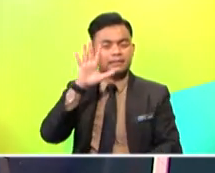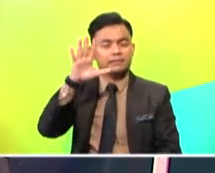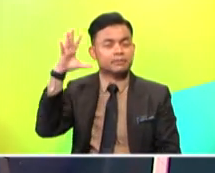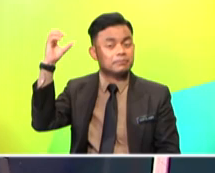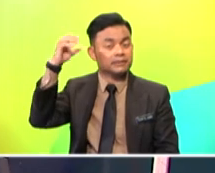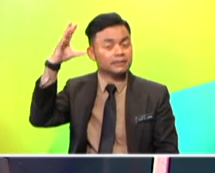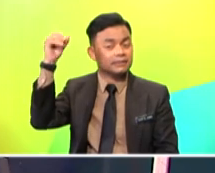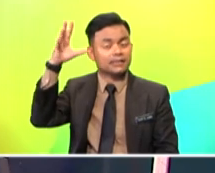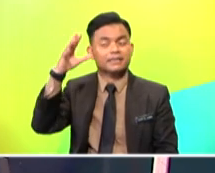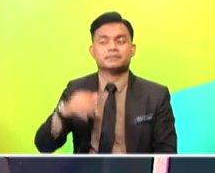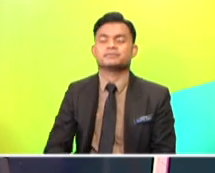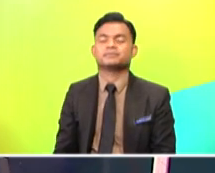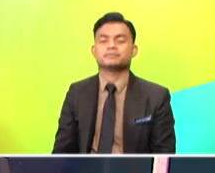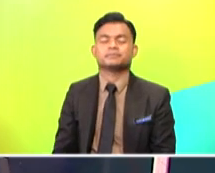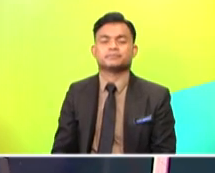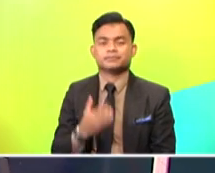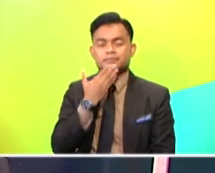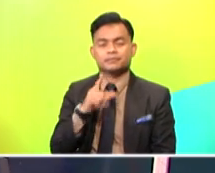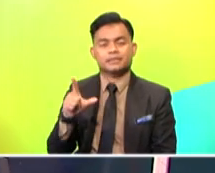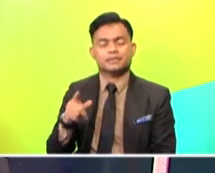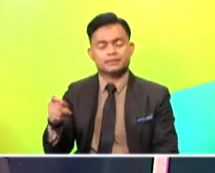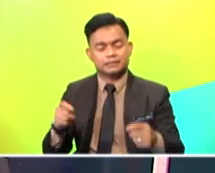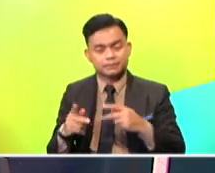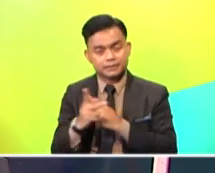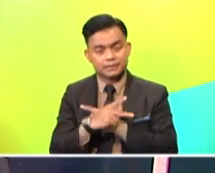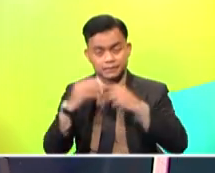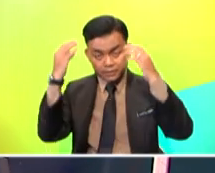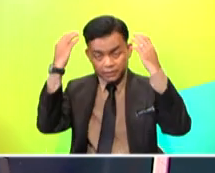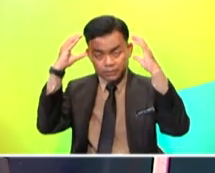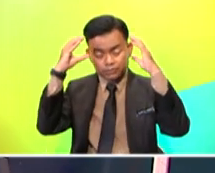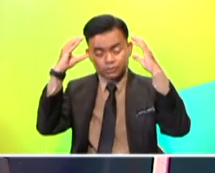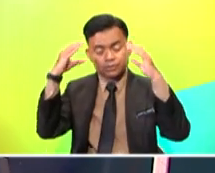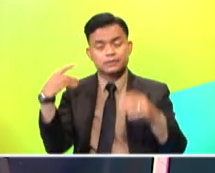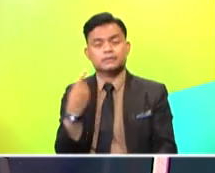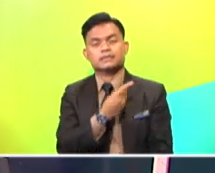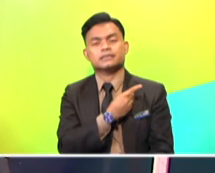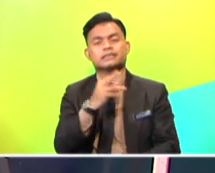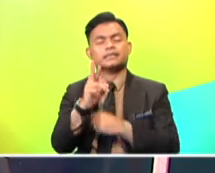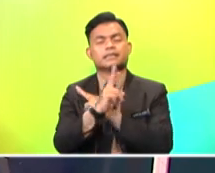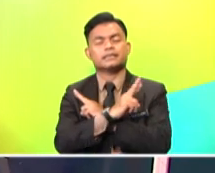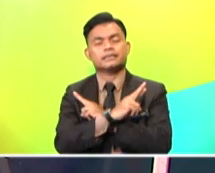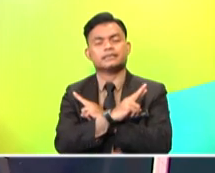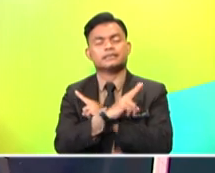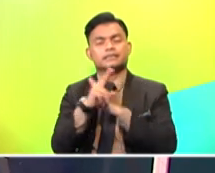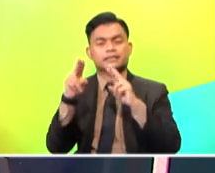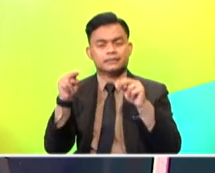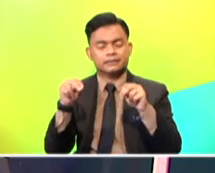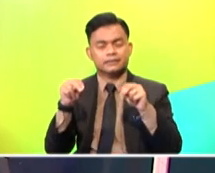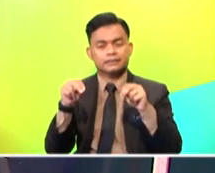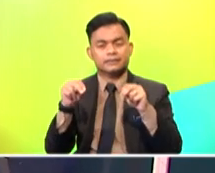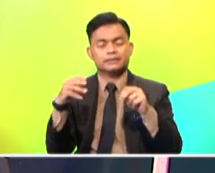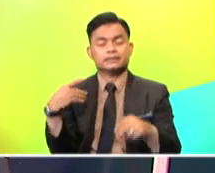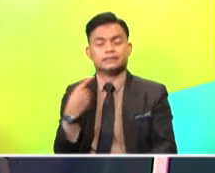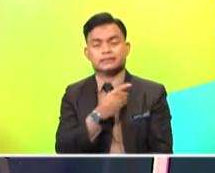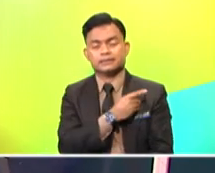dia bantu Ifan. Baik, sekarang ni terima kasih cikgu untuk segmen kali ini. Kita nak berhenti berehat seketika. Lagi banyak aktiviti sepanjang ini, tapi kita nak berhenti